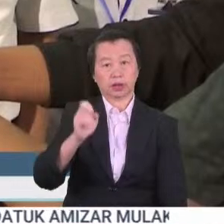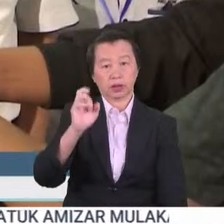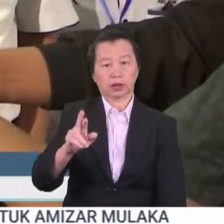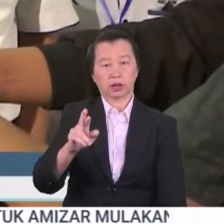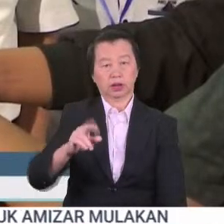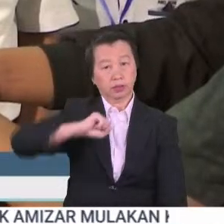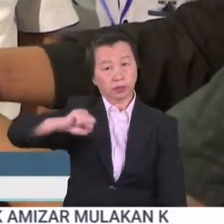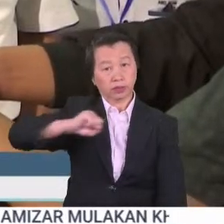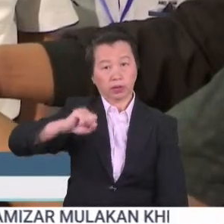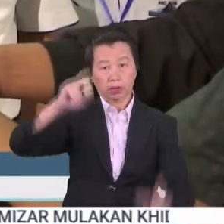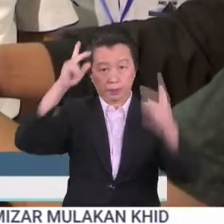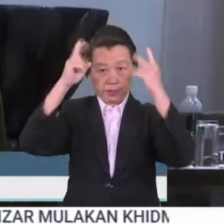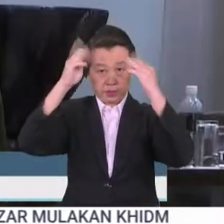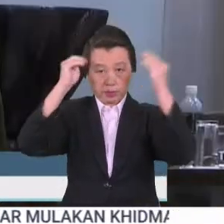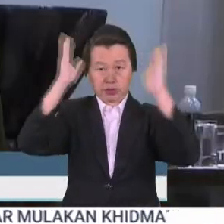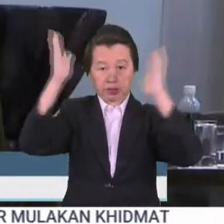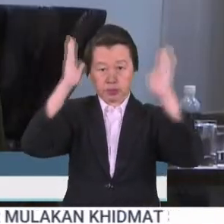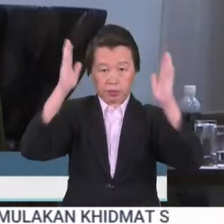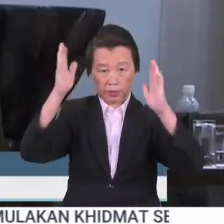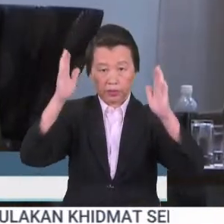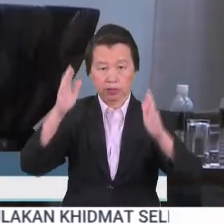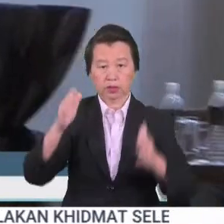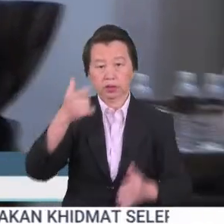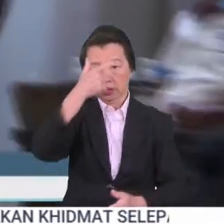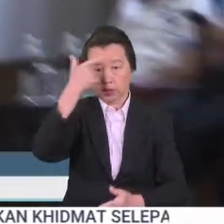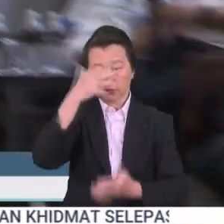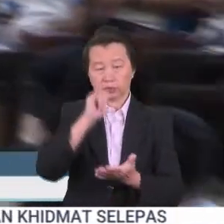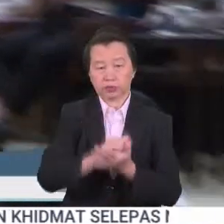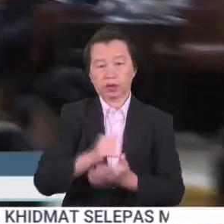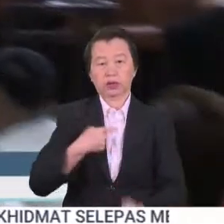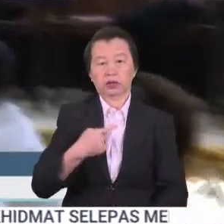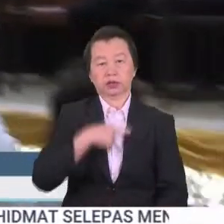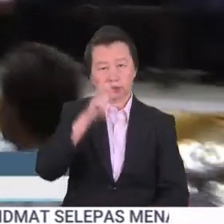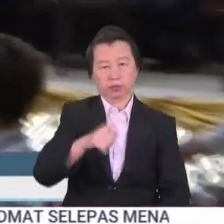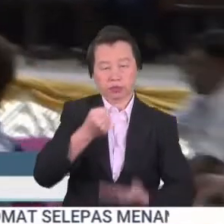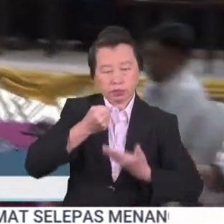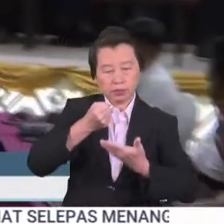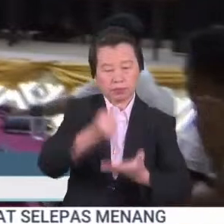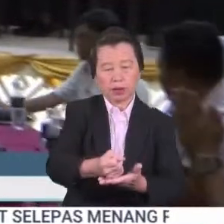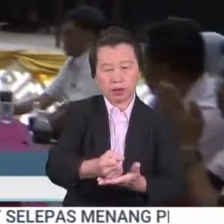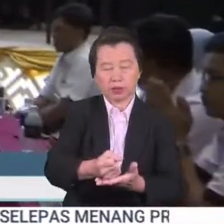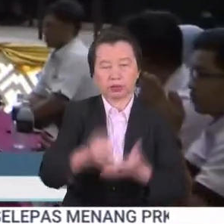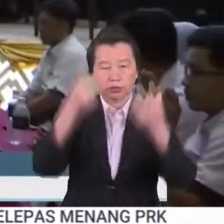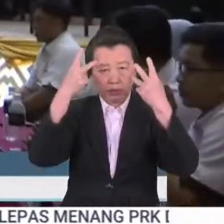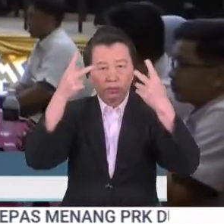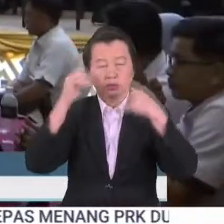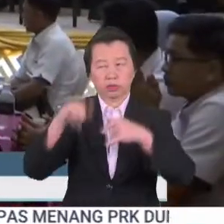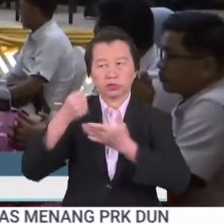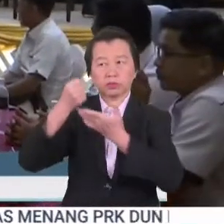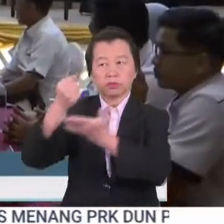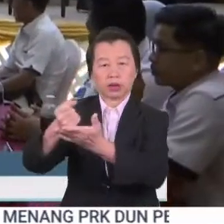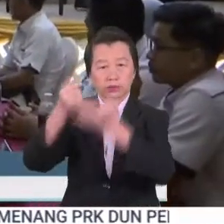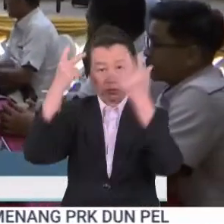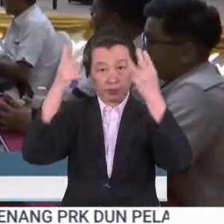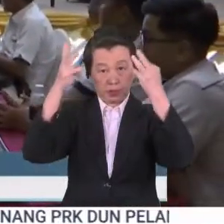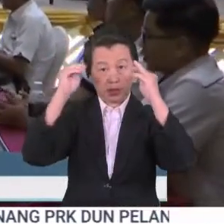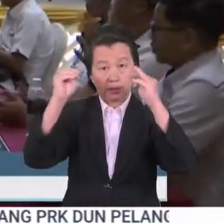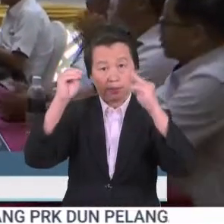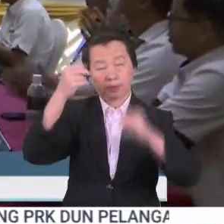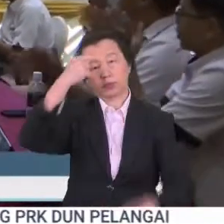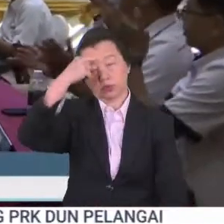pmx kita Dan itu sebabnya kita perlu bantu kita punya Perdana Menteri untuk